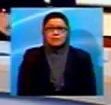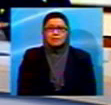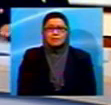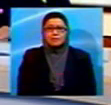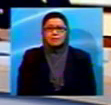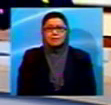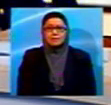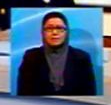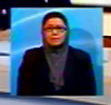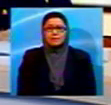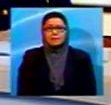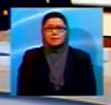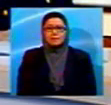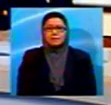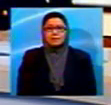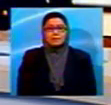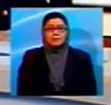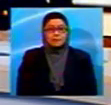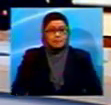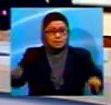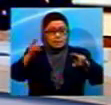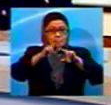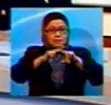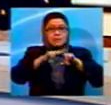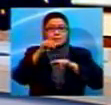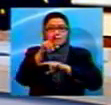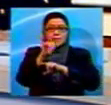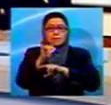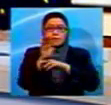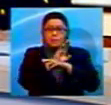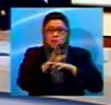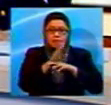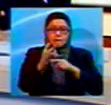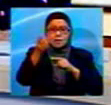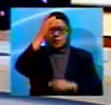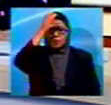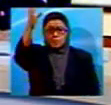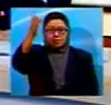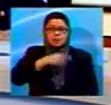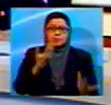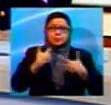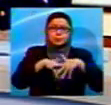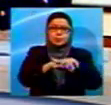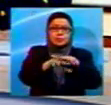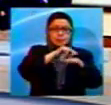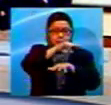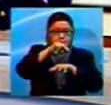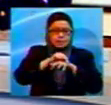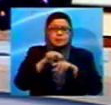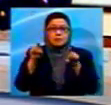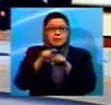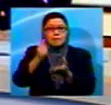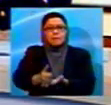MH370 bertemu kembali meningkatkan nilai kemanusiaan melalui konsep integrasi nasional sekaligus membantu mencapai